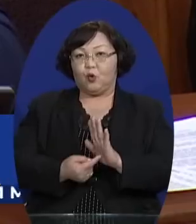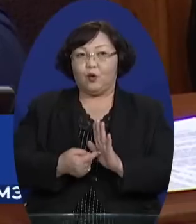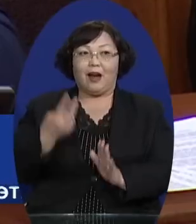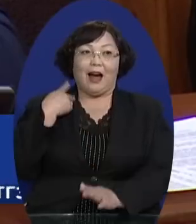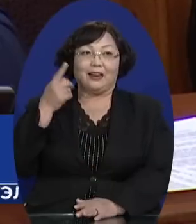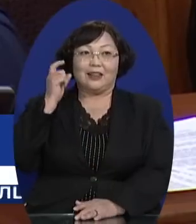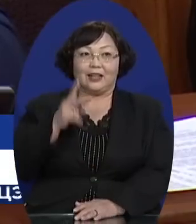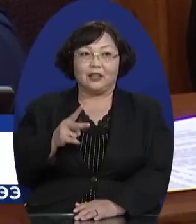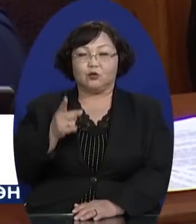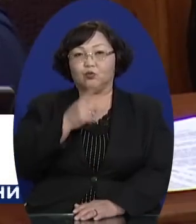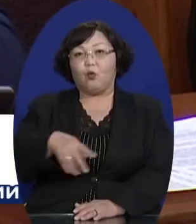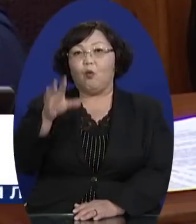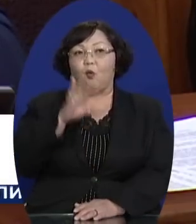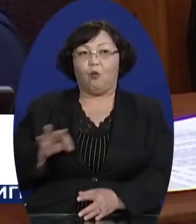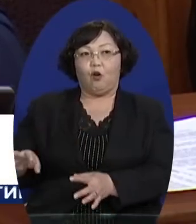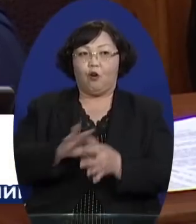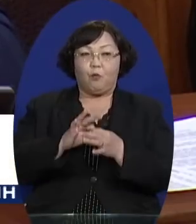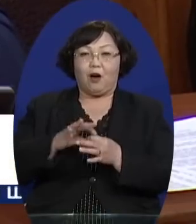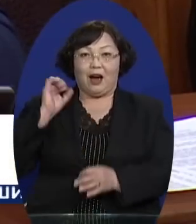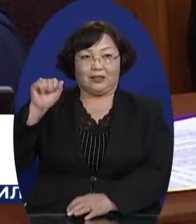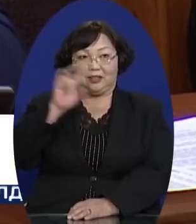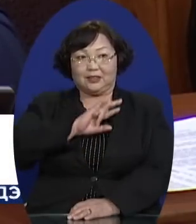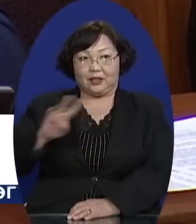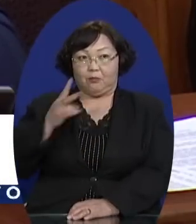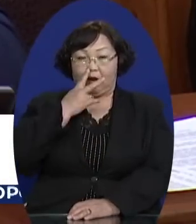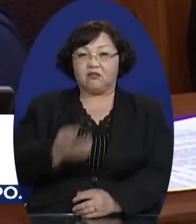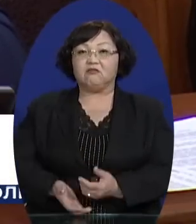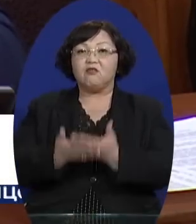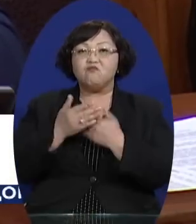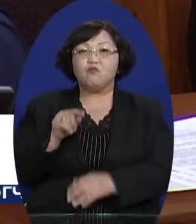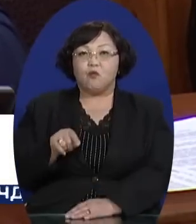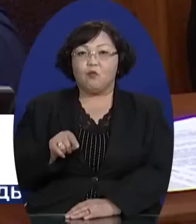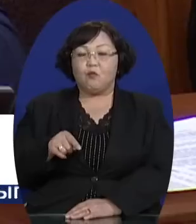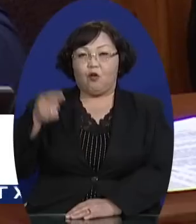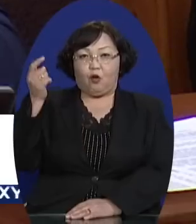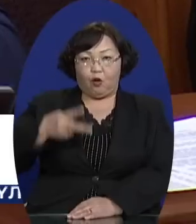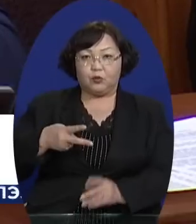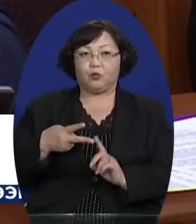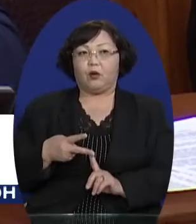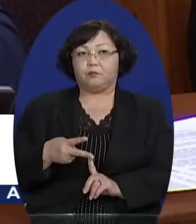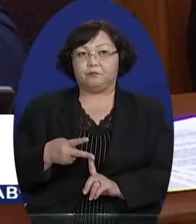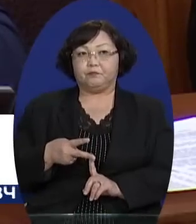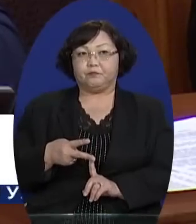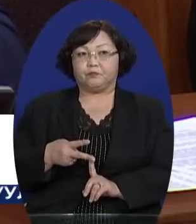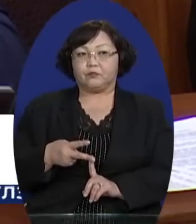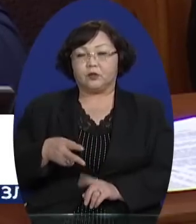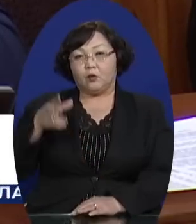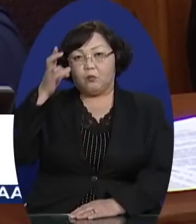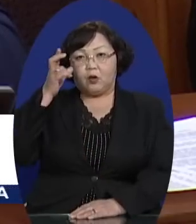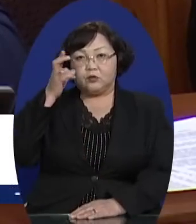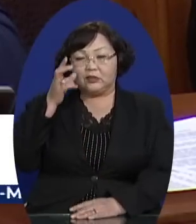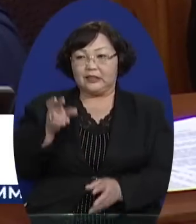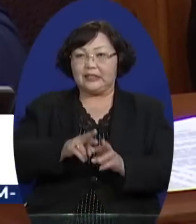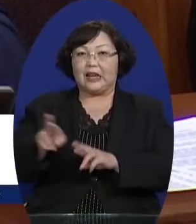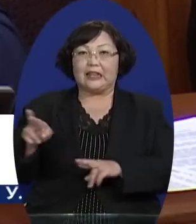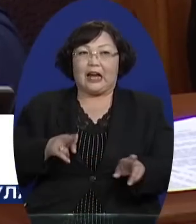дүүрэн холбоотой болчихжээ. Ийм учраас арчсан нам энийг бүрэн дүүрэн дэмжиж байгаа. Хоёрдугаарт нь боловсролын ялгаа